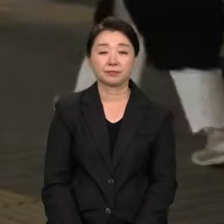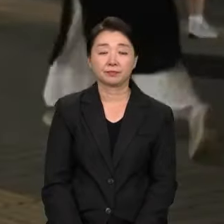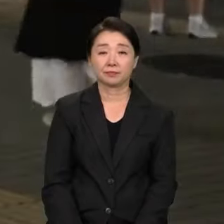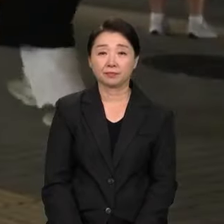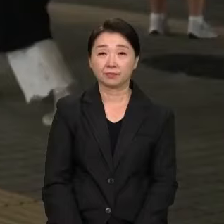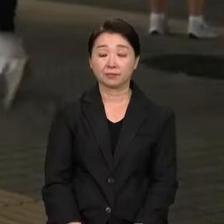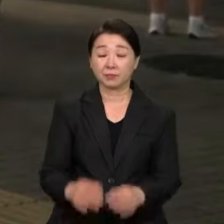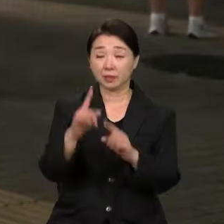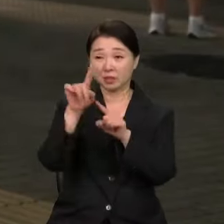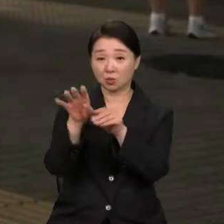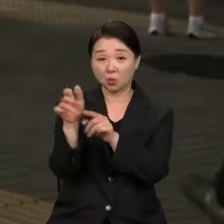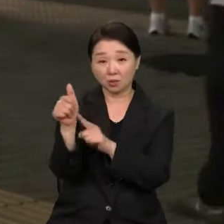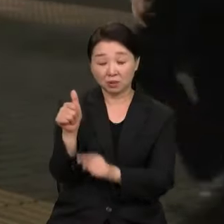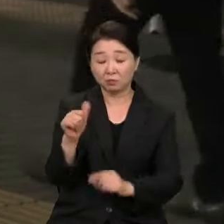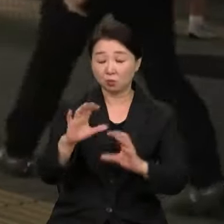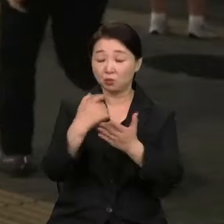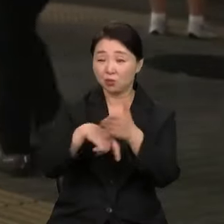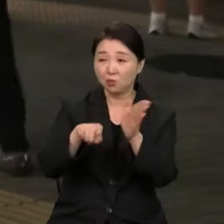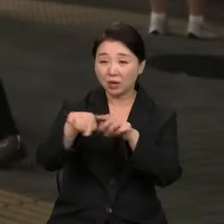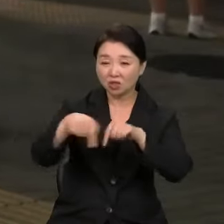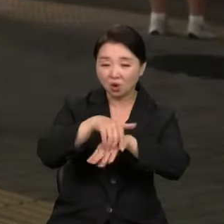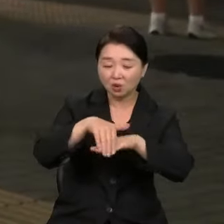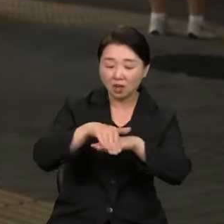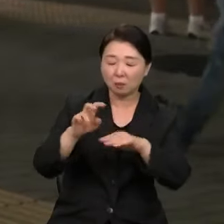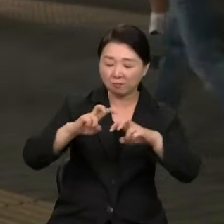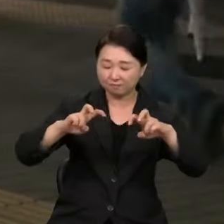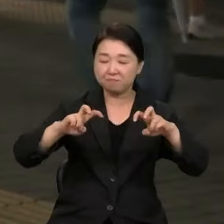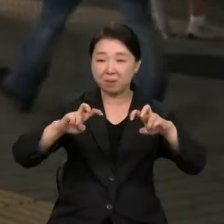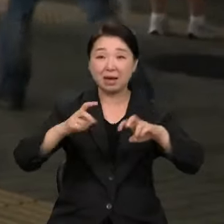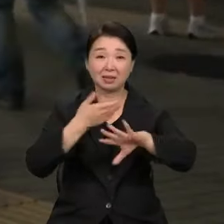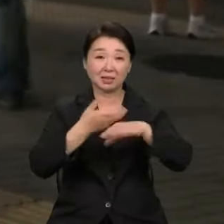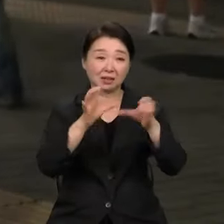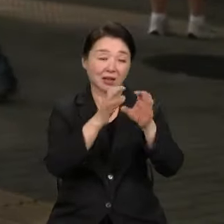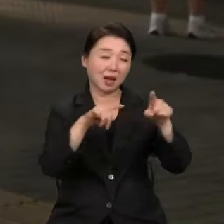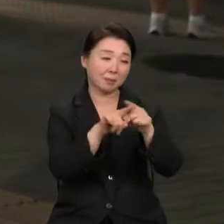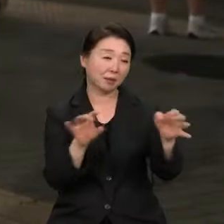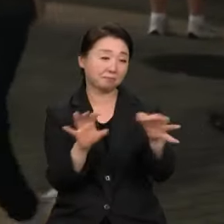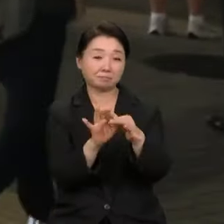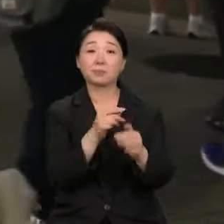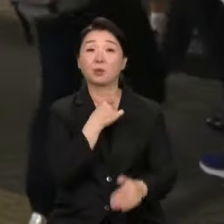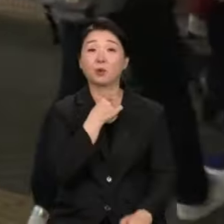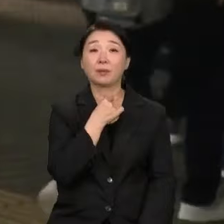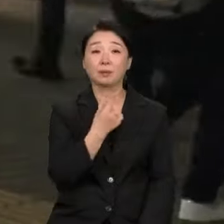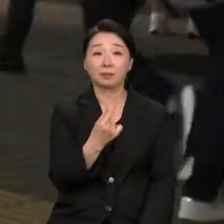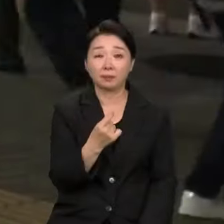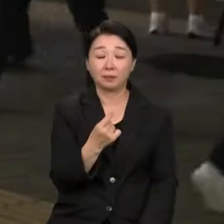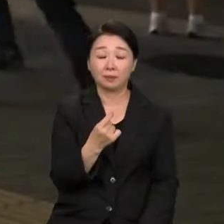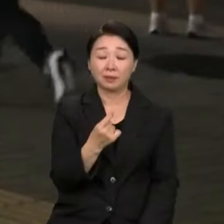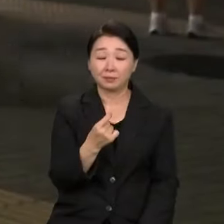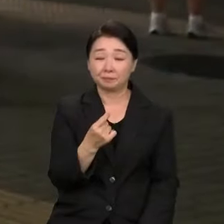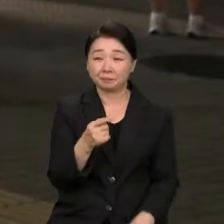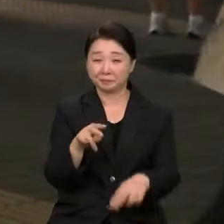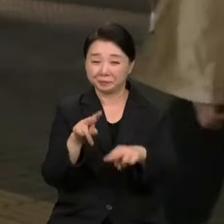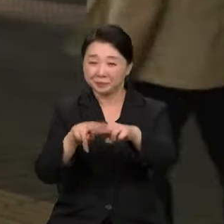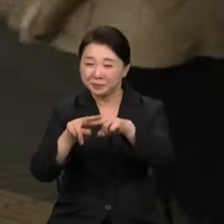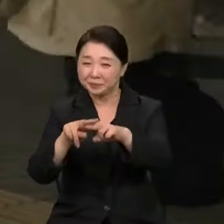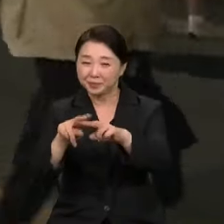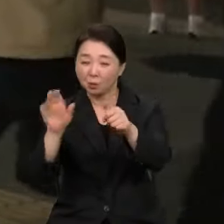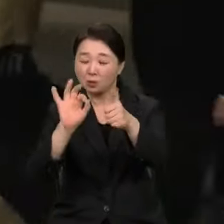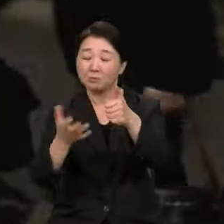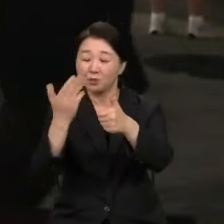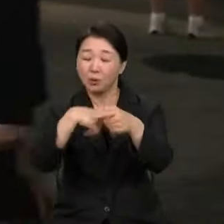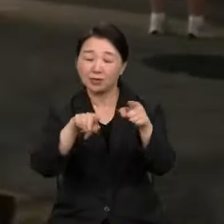이시바 총리는 국민을 위한 정책이 무엇인지를 분석해 다른 당과 협의해 나가겠다며 다수 의석 확보를 위한